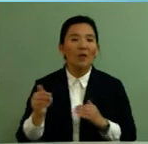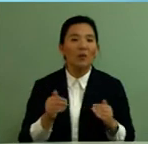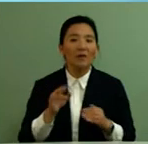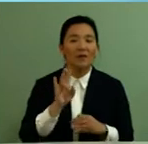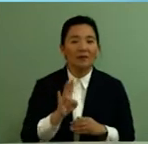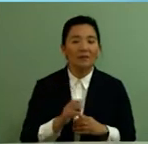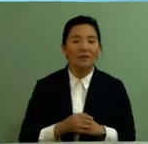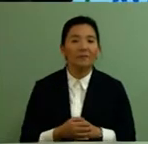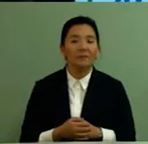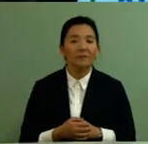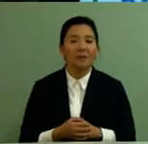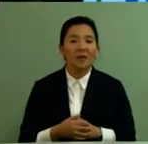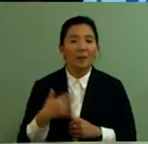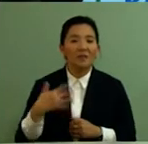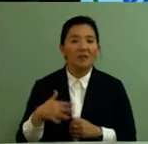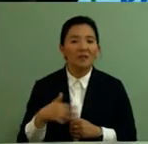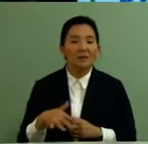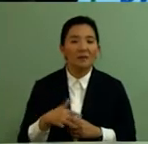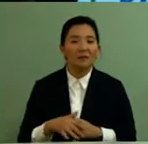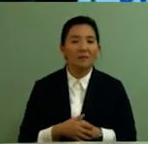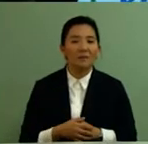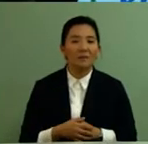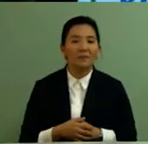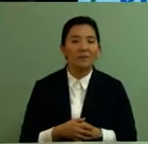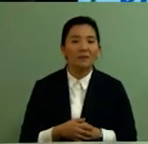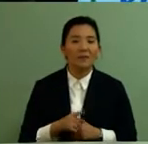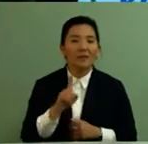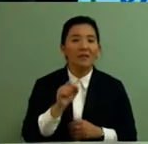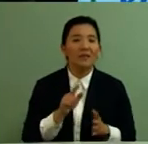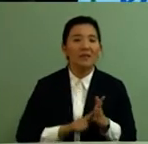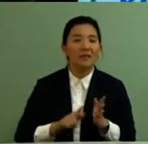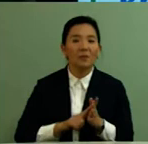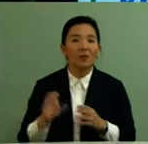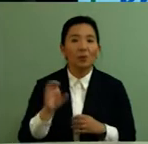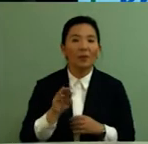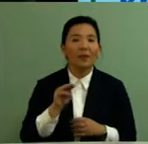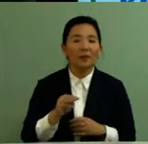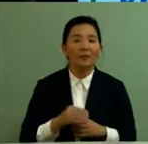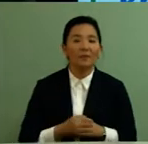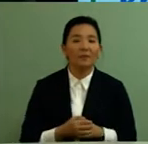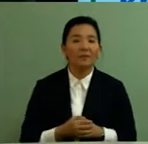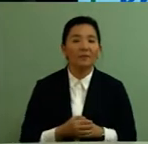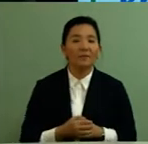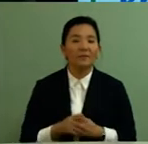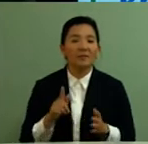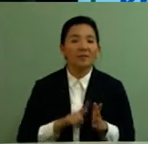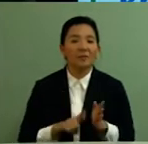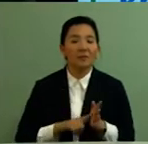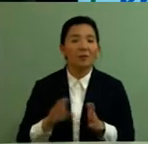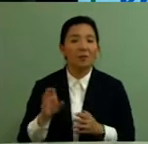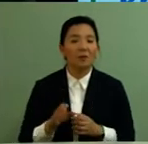n 50 за 70 секунд. t 70